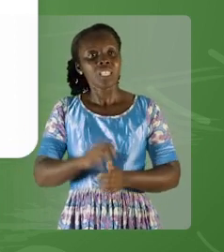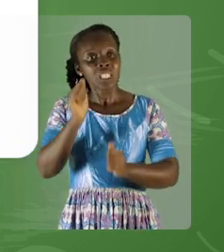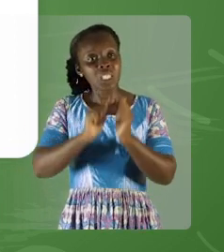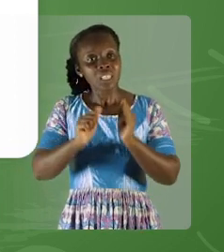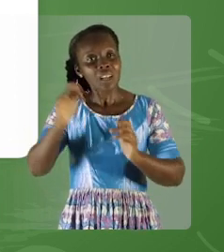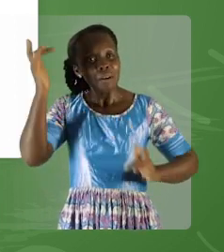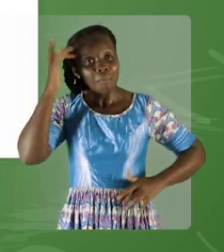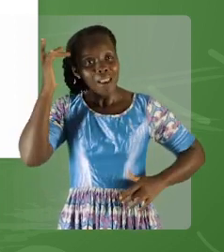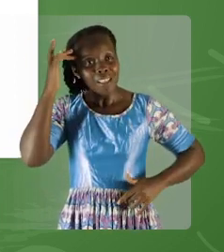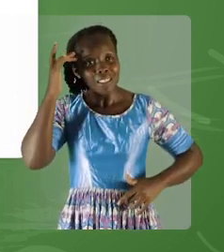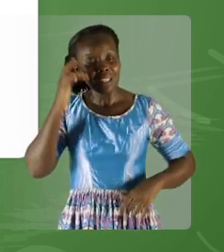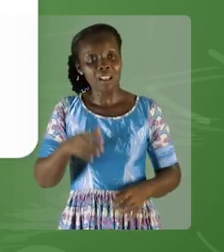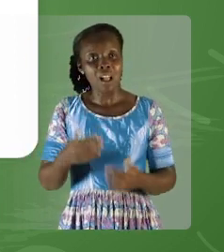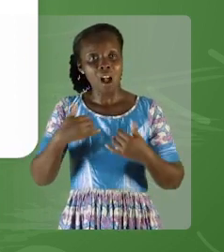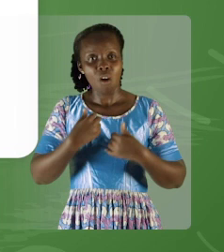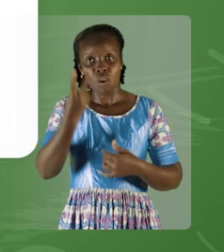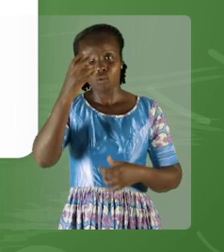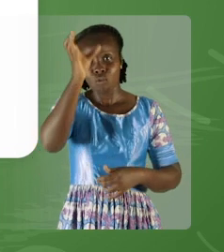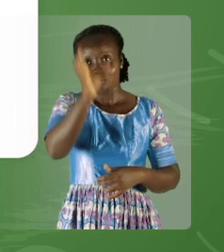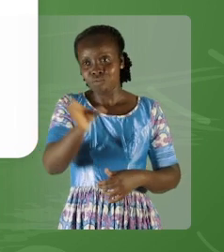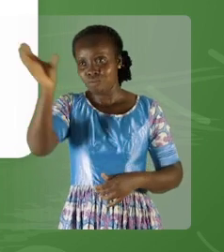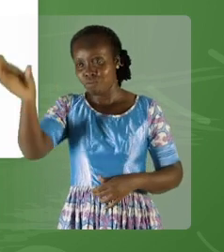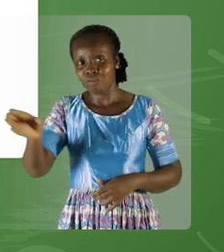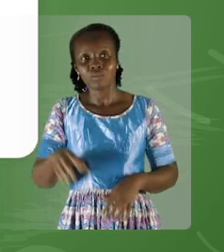d'elles dans la colonne qui convient.